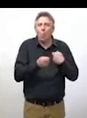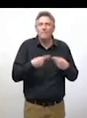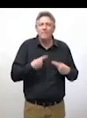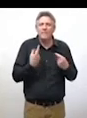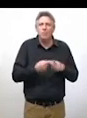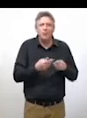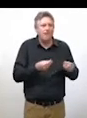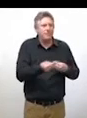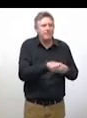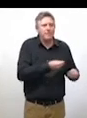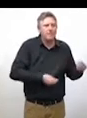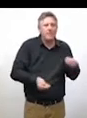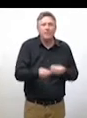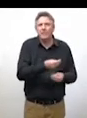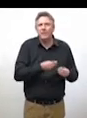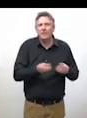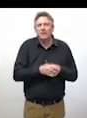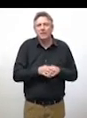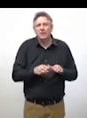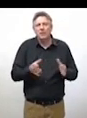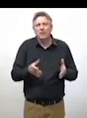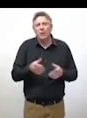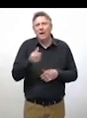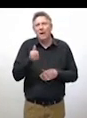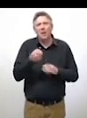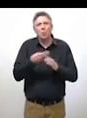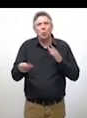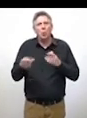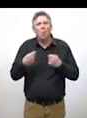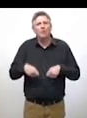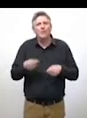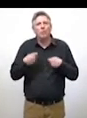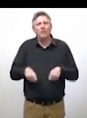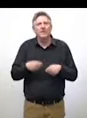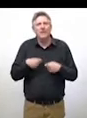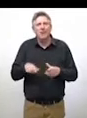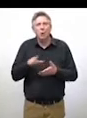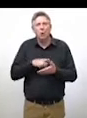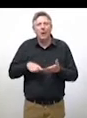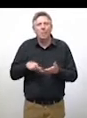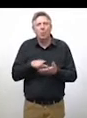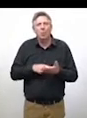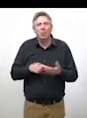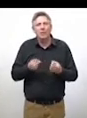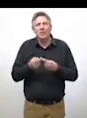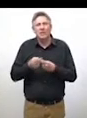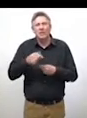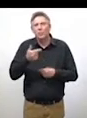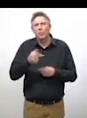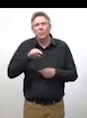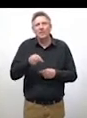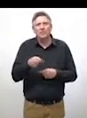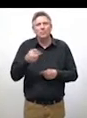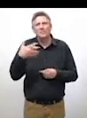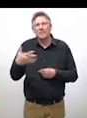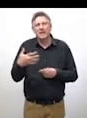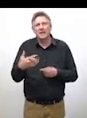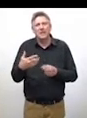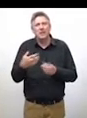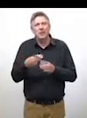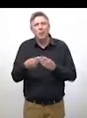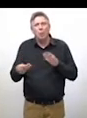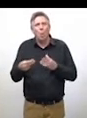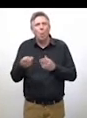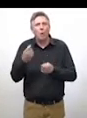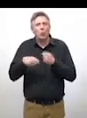Faut imaginer qu'environ 1 euro dépensé localement génère 2,5 je crois euros de retombées